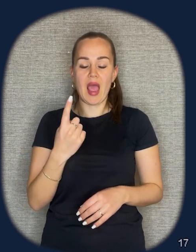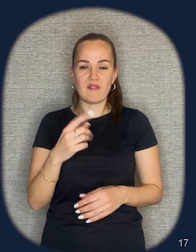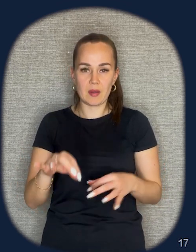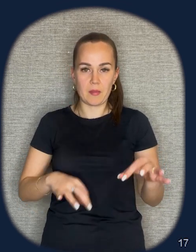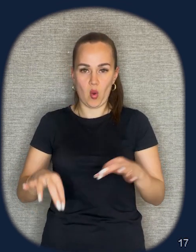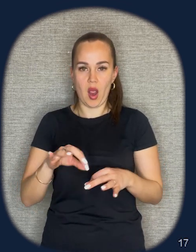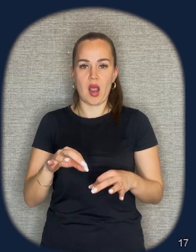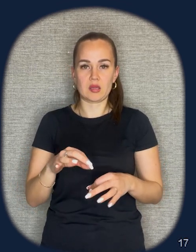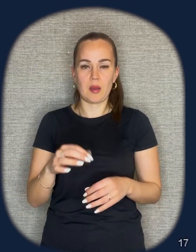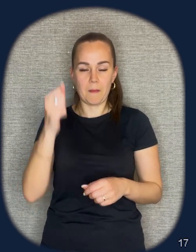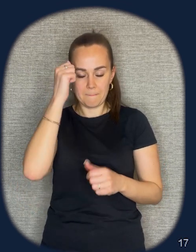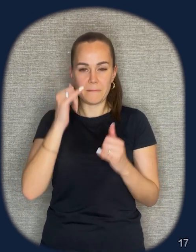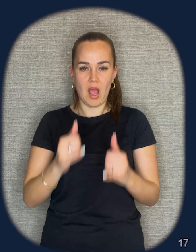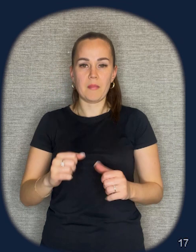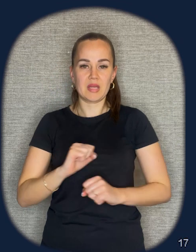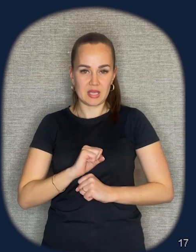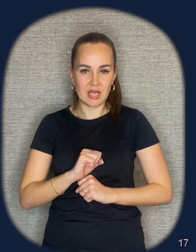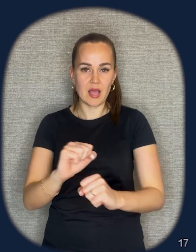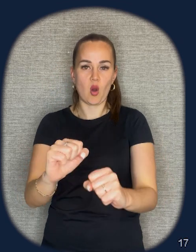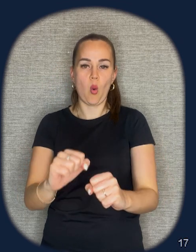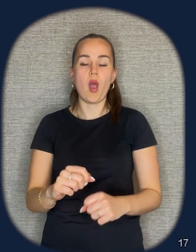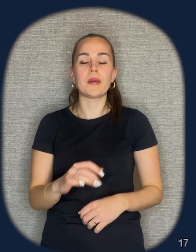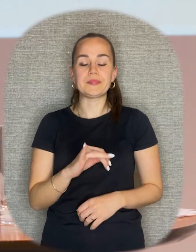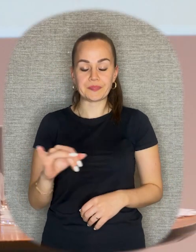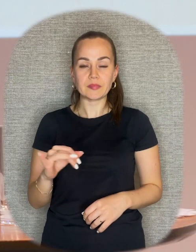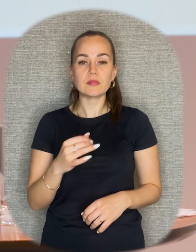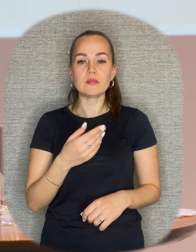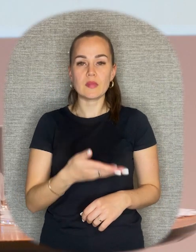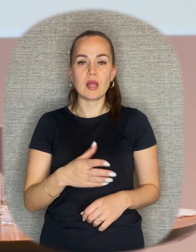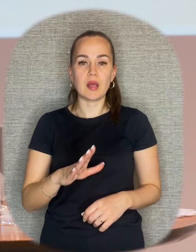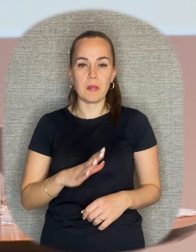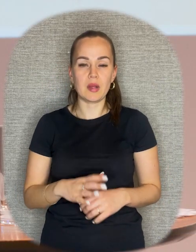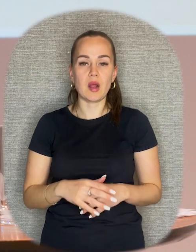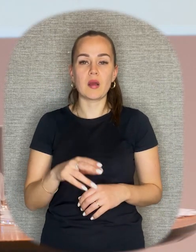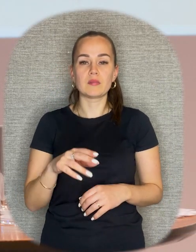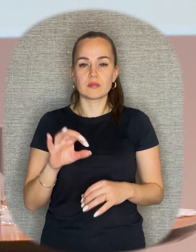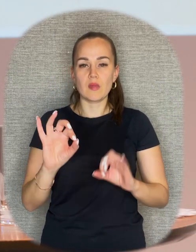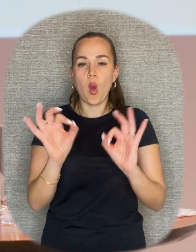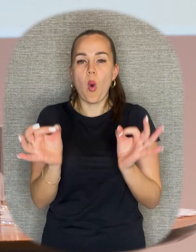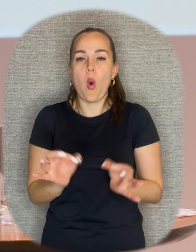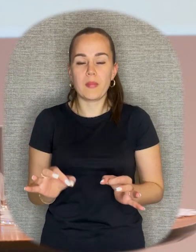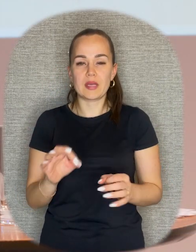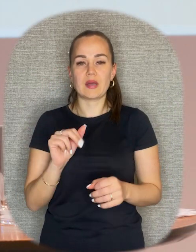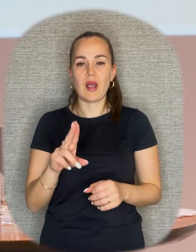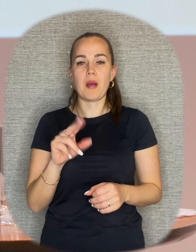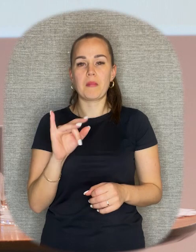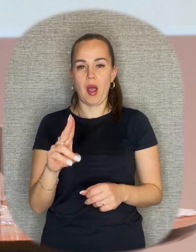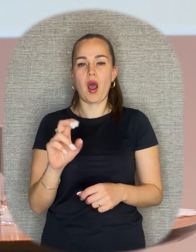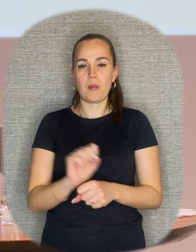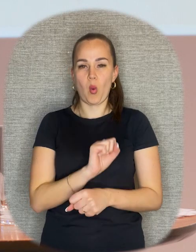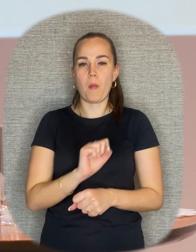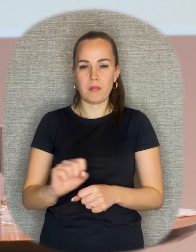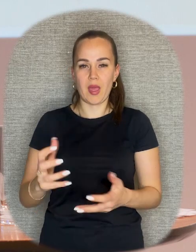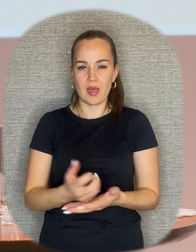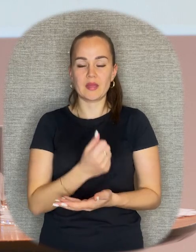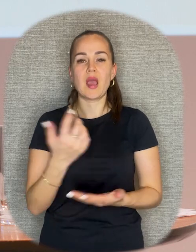блокадном городе это этот проект стал первым проектом памятника героям который был создан блокадном городе и